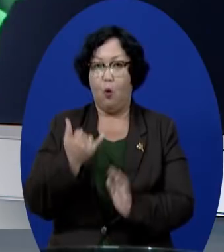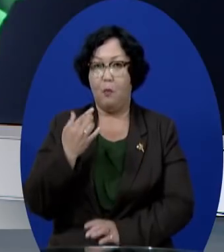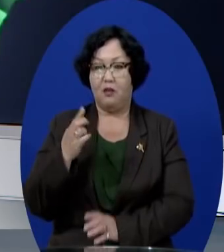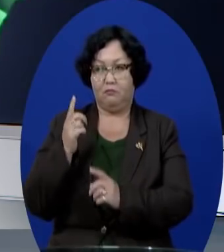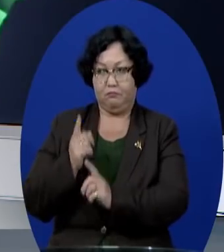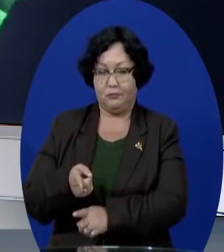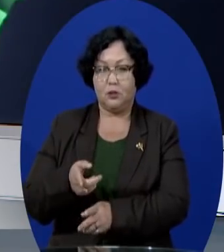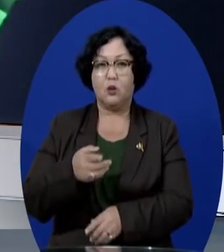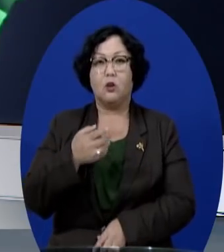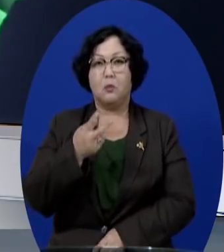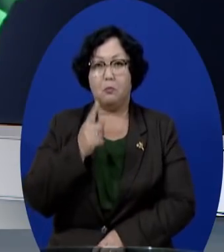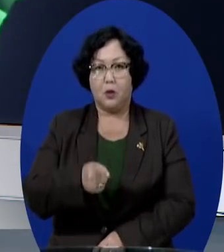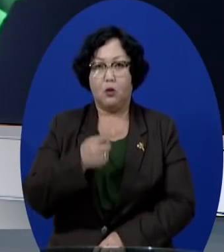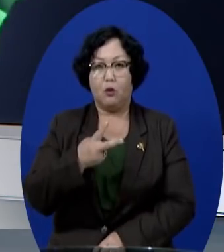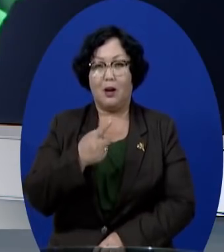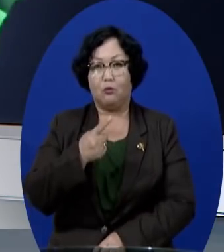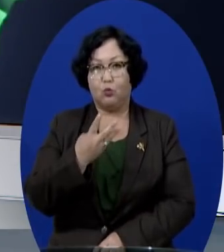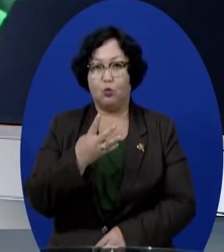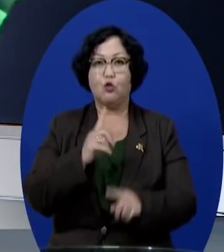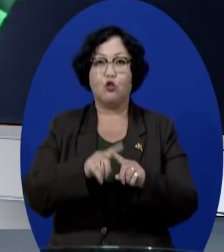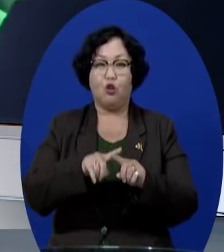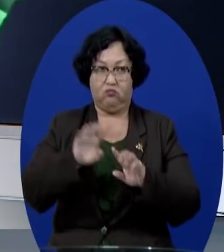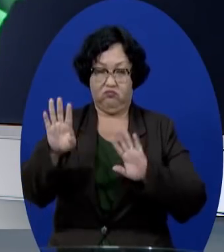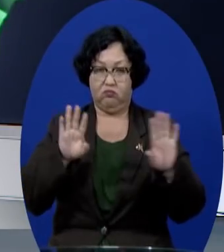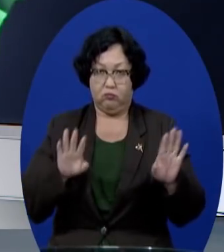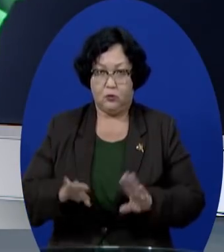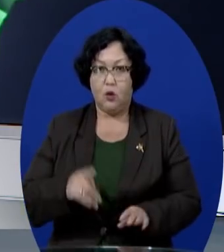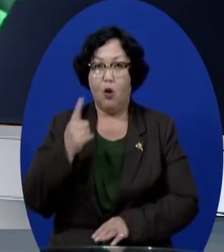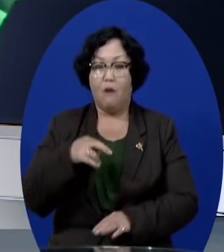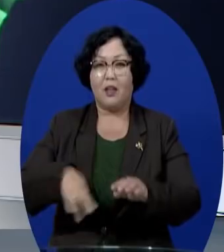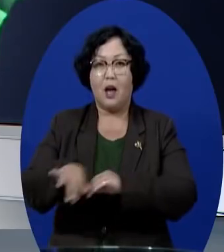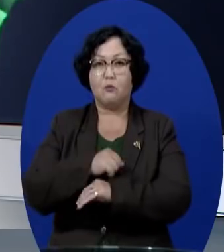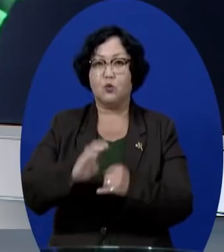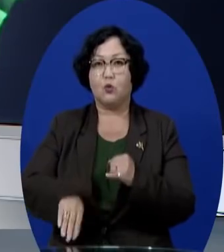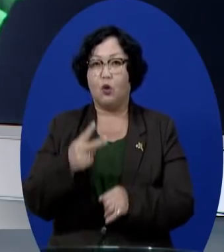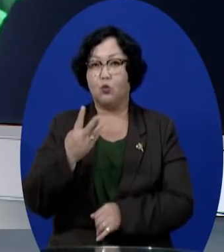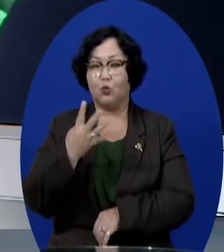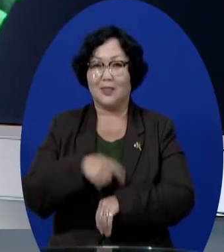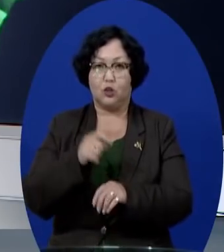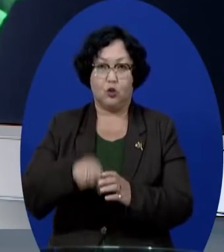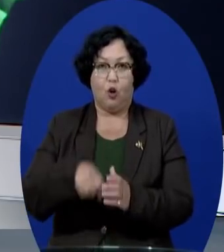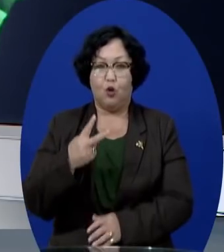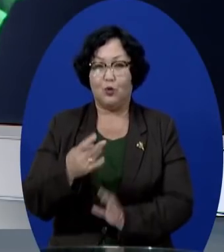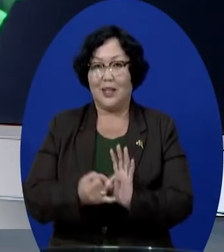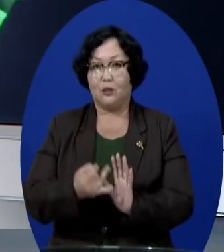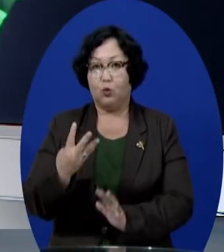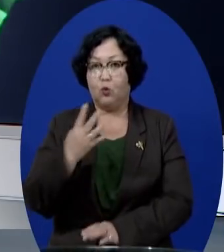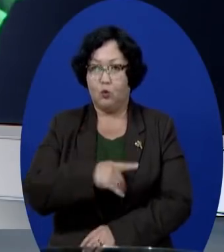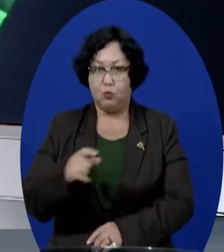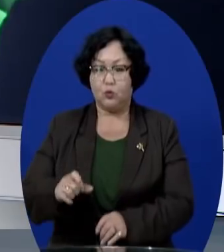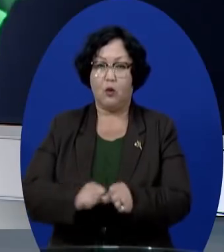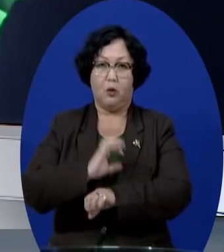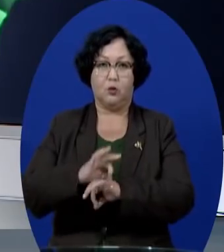харин үлдсэн 1214 нь орон нутгад бүртгэгдсэн байна. Тухайлбал Ховд аймагт сүүлийн 24 цагийн дотор 274 хүн энэ